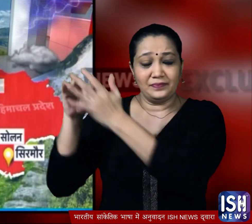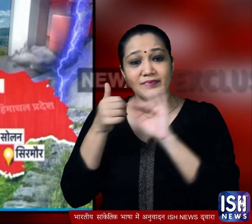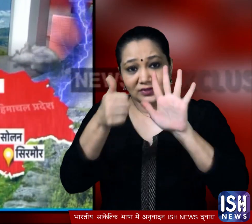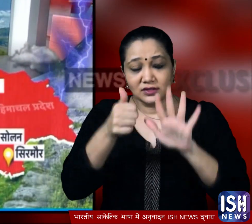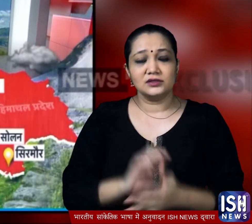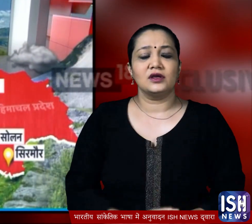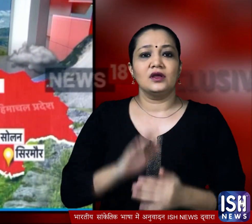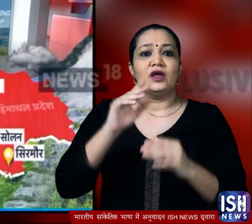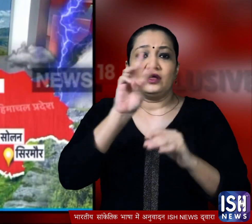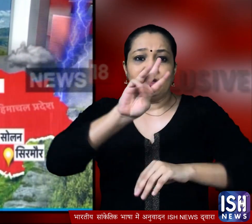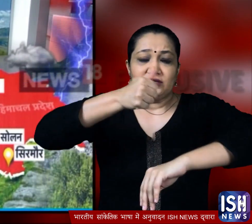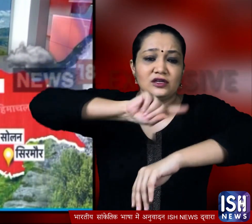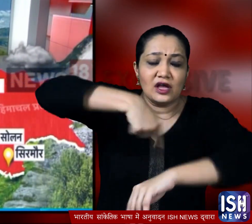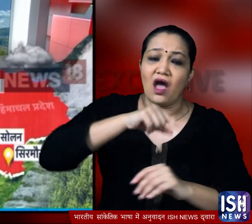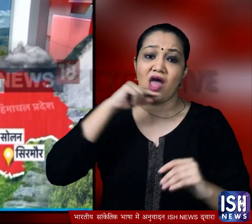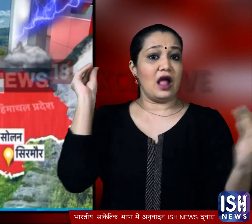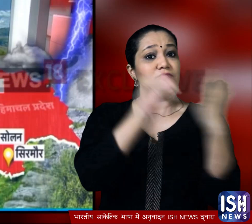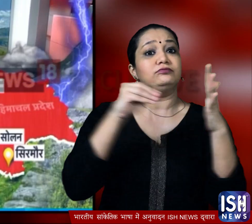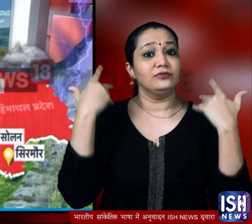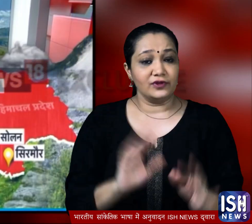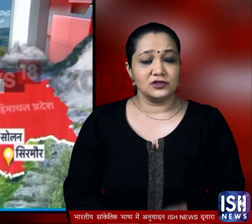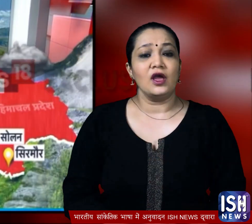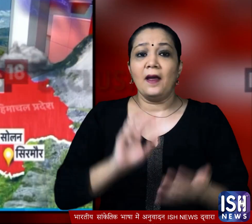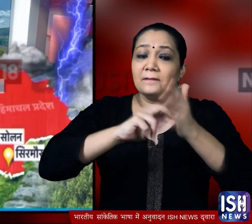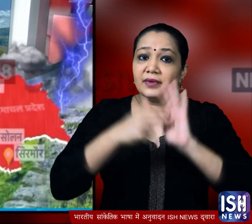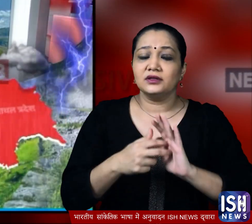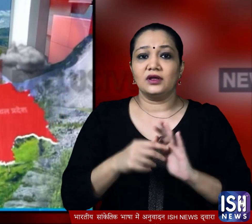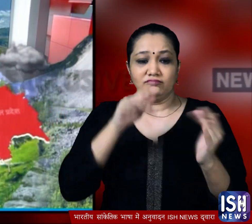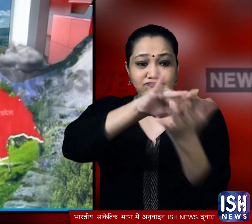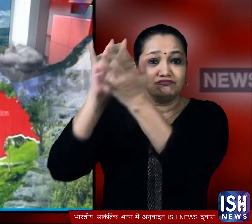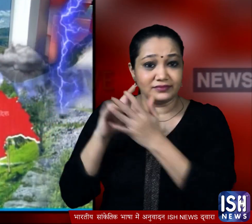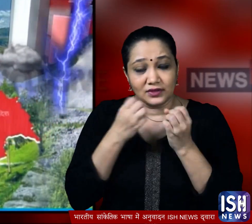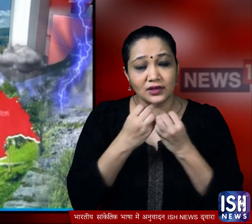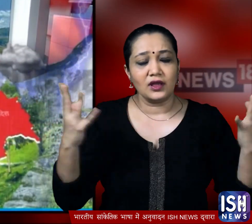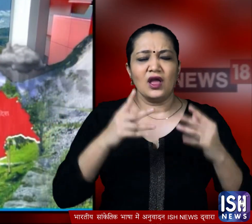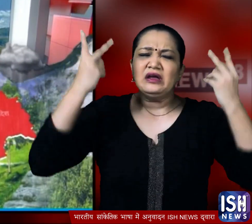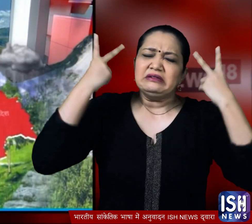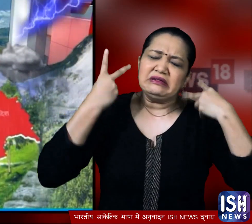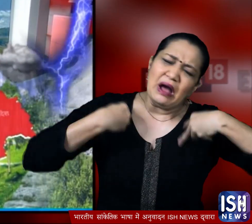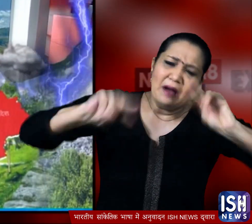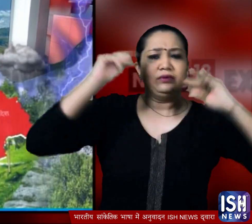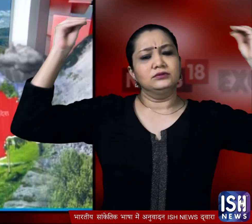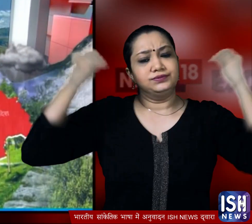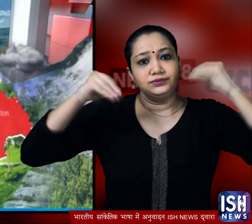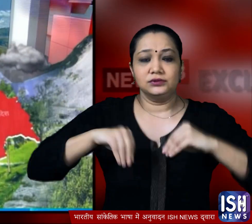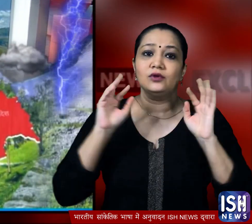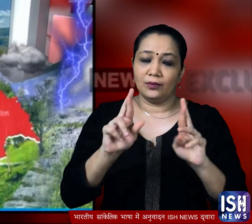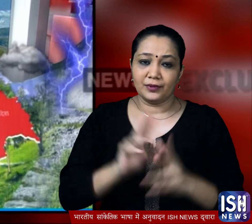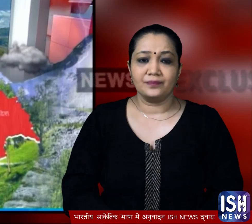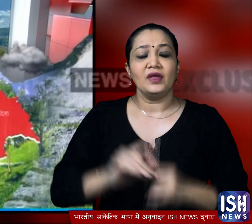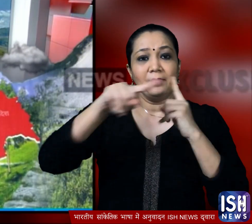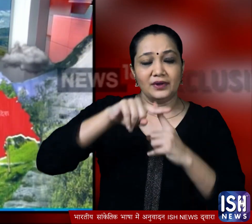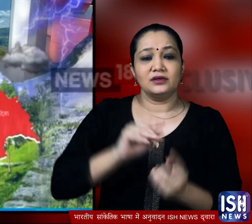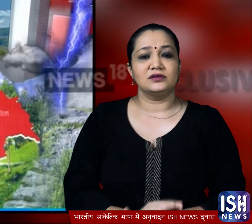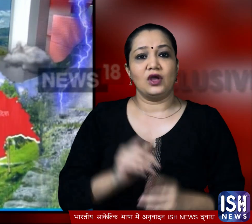के लिए 36 घंटों का रेड अलर्ट जारी किया गया है, जिसका मतलब यह है कि इन जिलों में बेहद भारी बारिश होने का अनुमान। यही